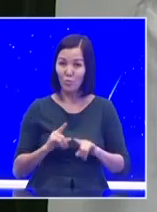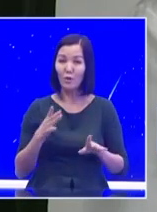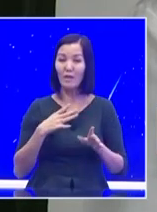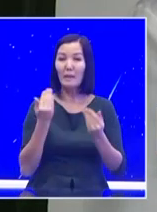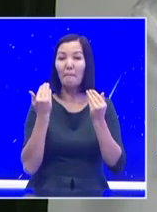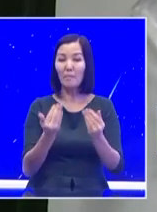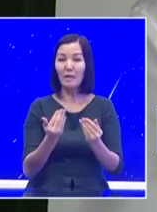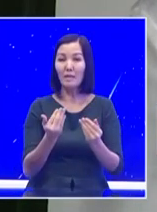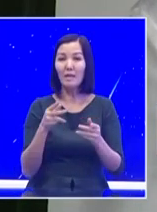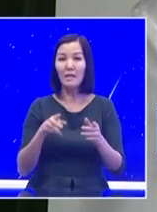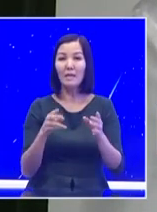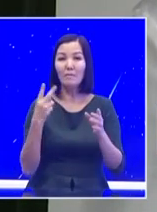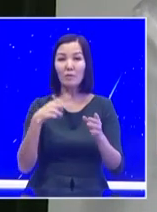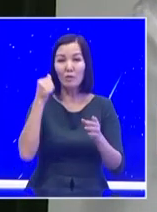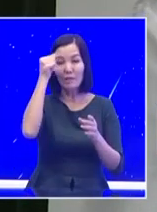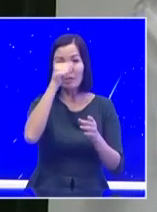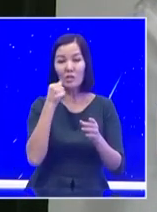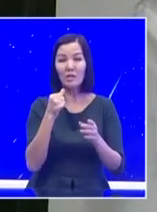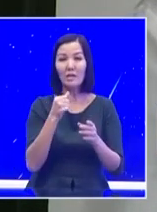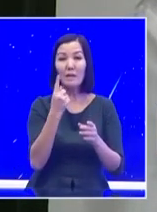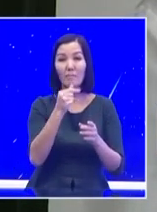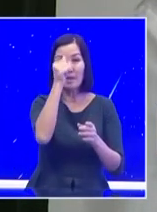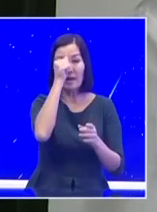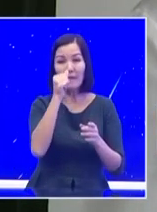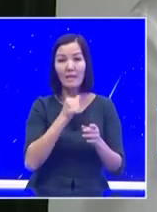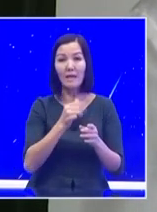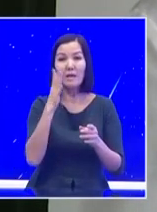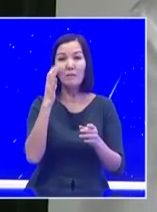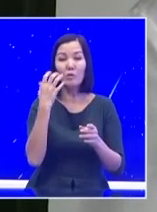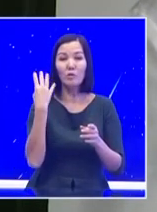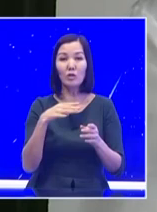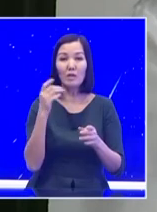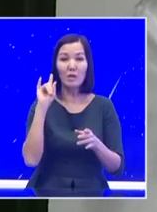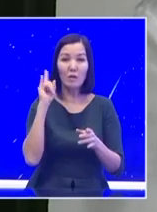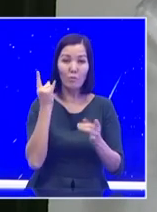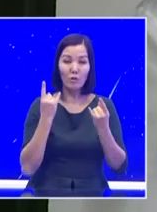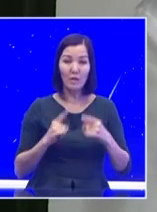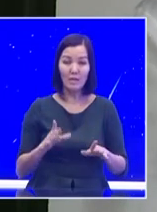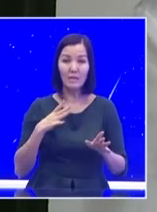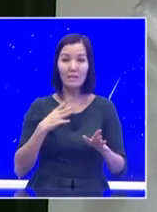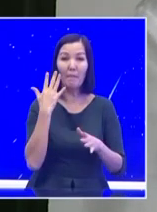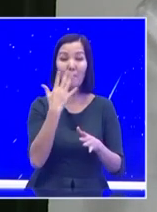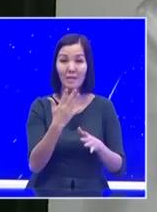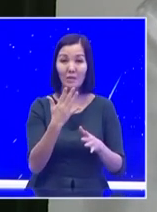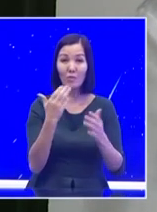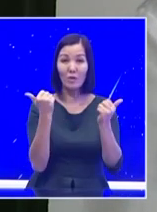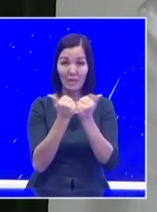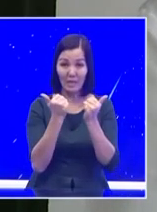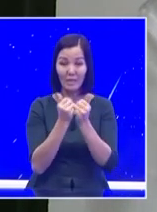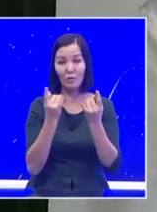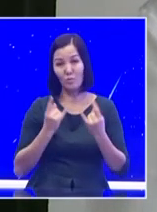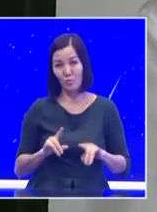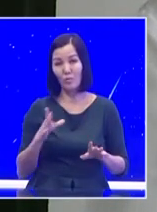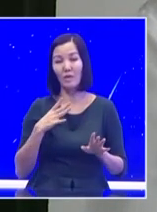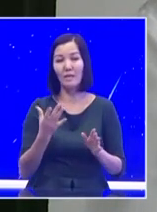Биыл 2020 жылы қаңтар айында 540 бала дүние келді. Оның ішіндегі 5 босаныс